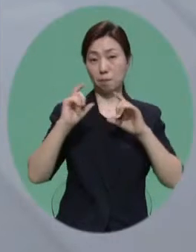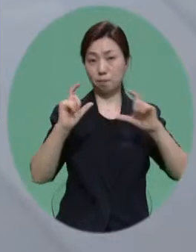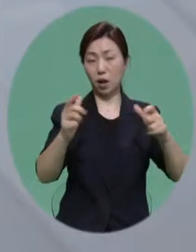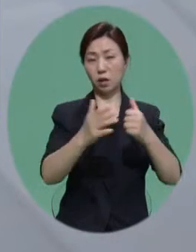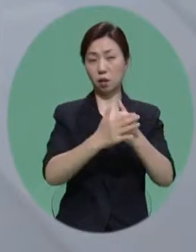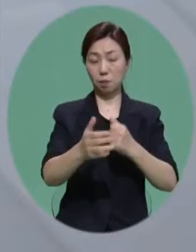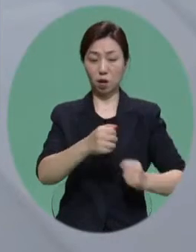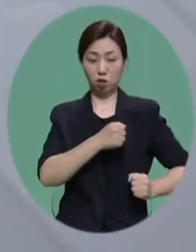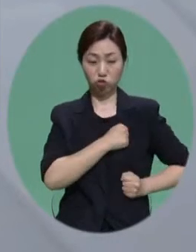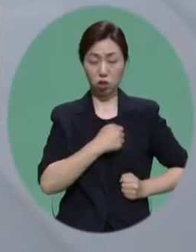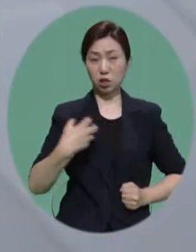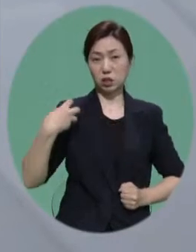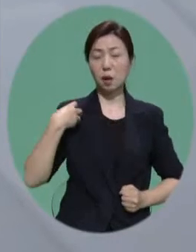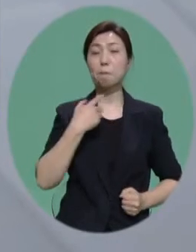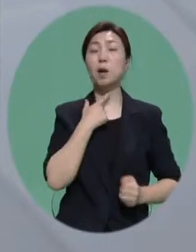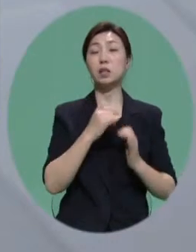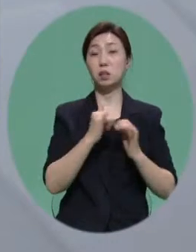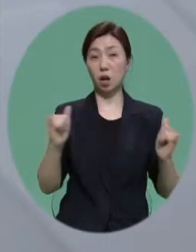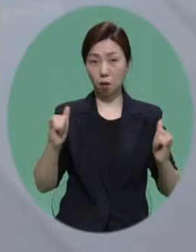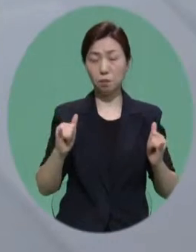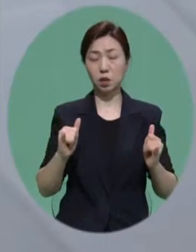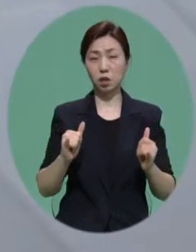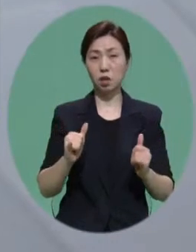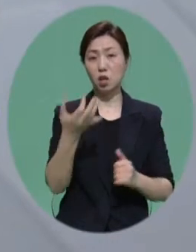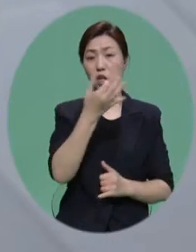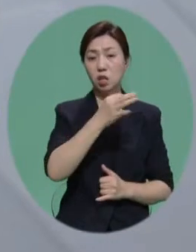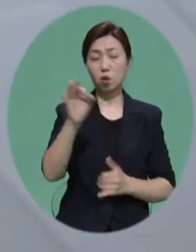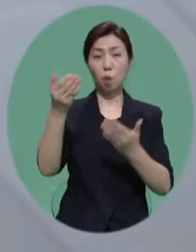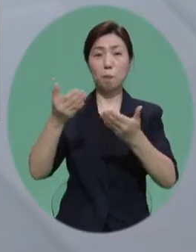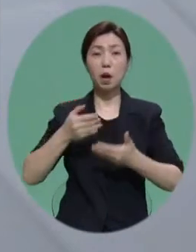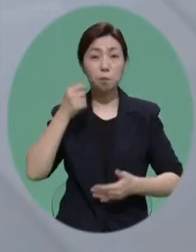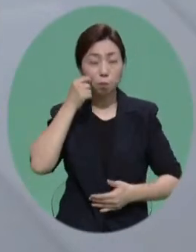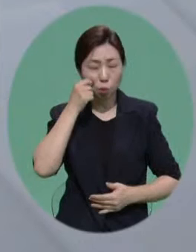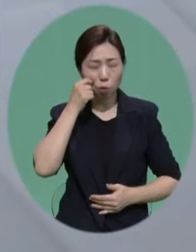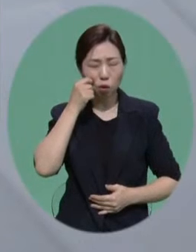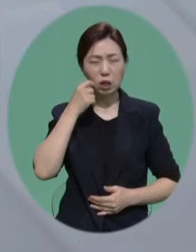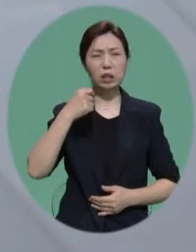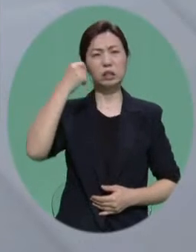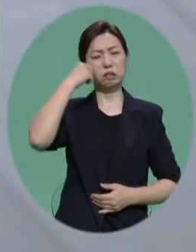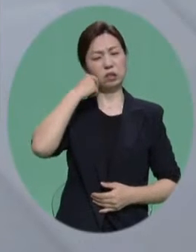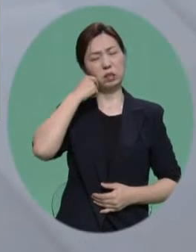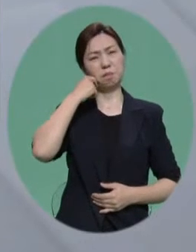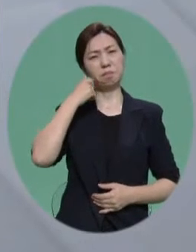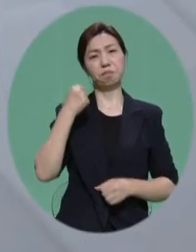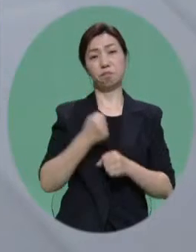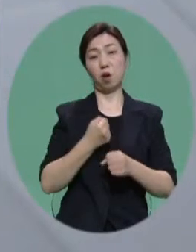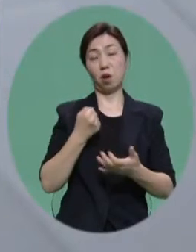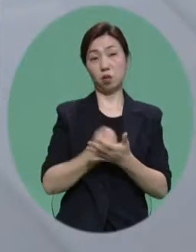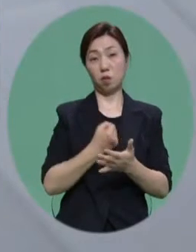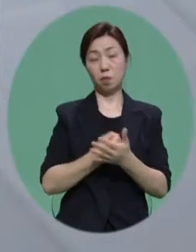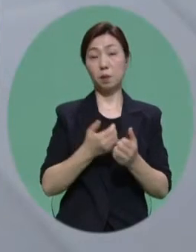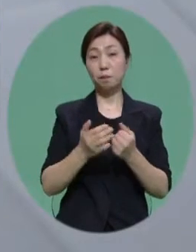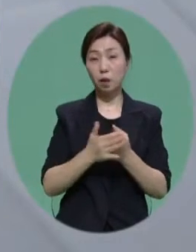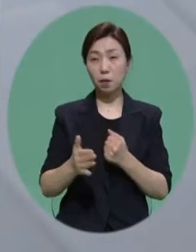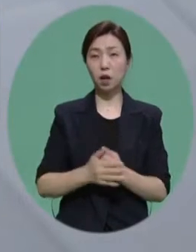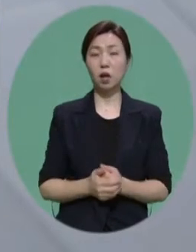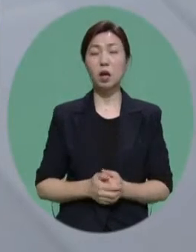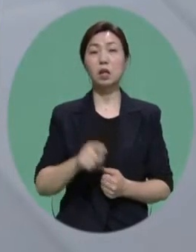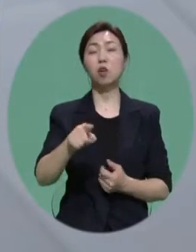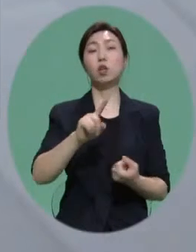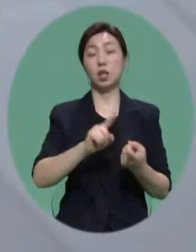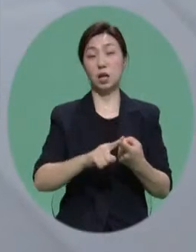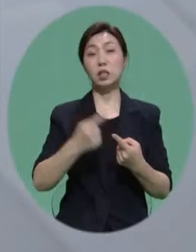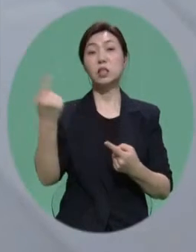거기에 대해서 인정을 받지 못하는 박탈감을 가지고 됐습니다 따라서 거기에 대해서는 1000만원